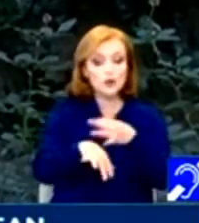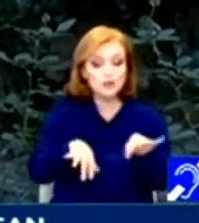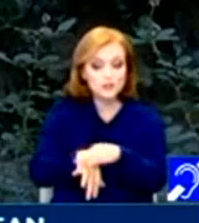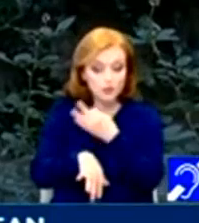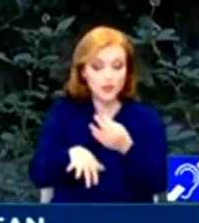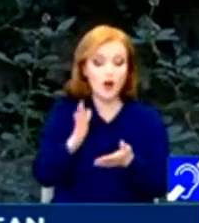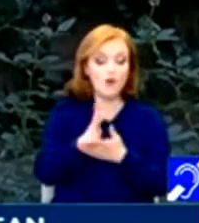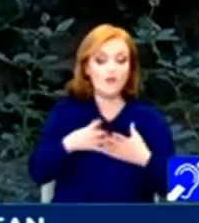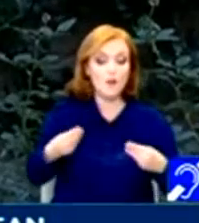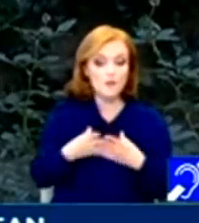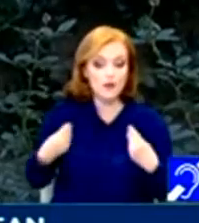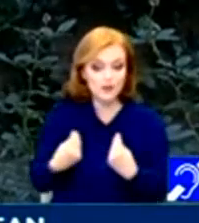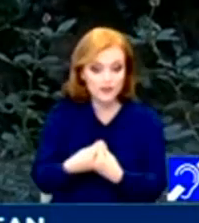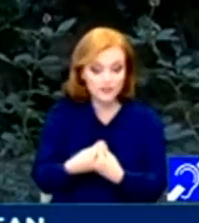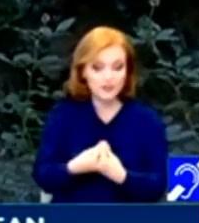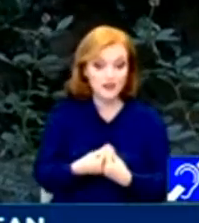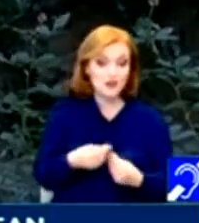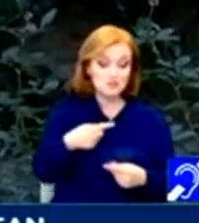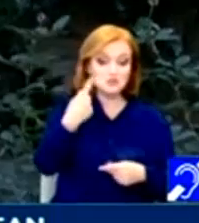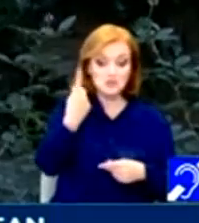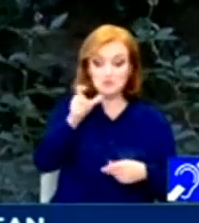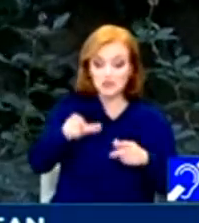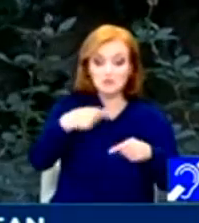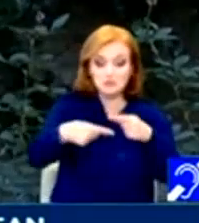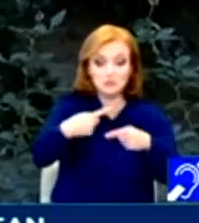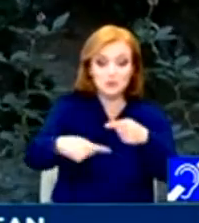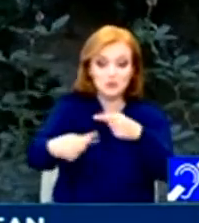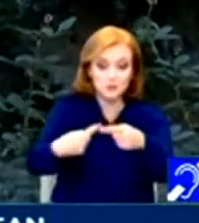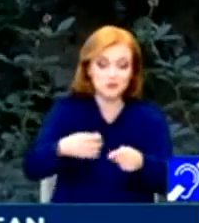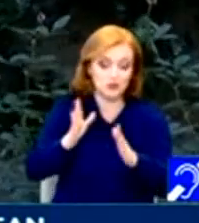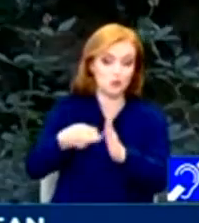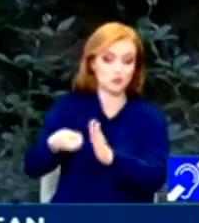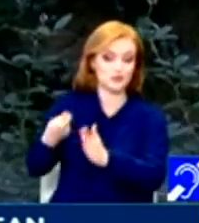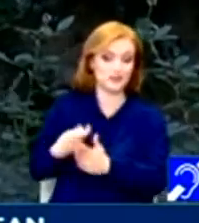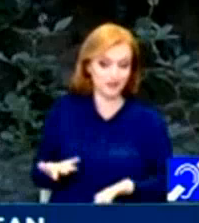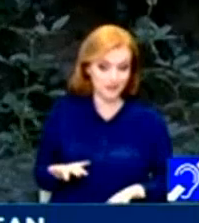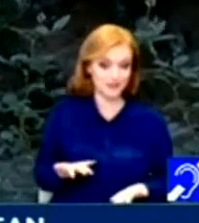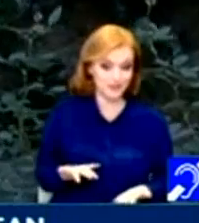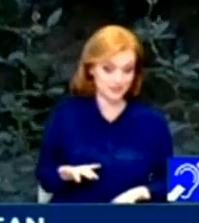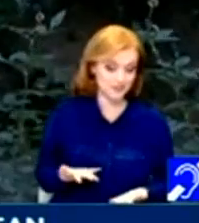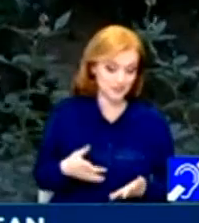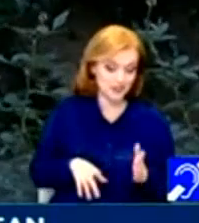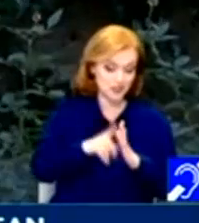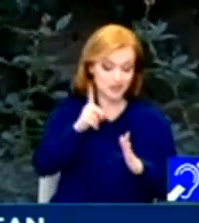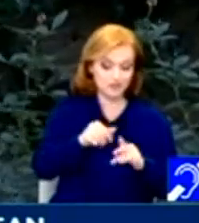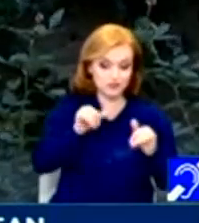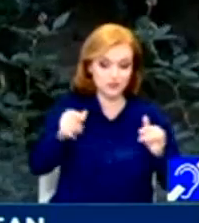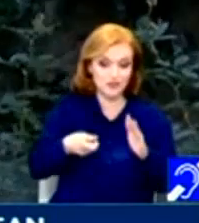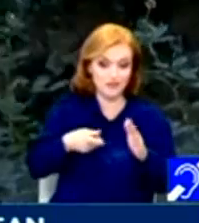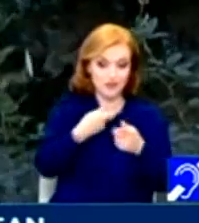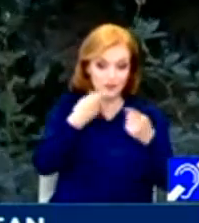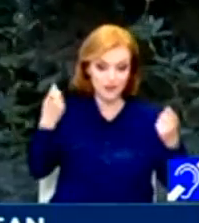deja familie și iată, de la om la om s-a ajuns la o bază destul de solidă pentru